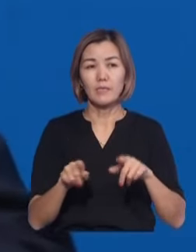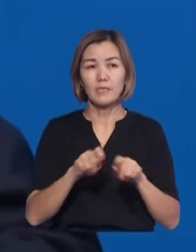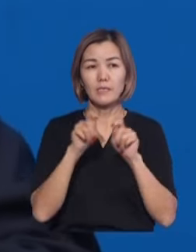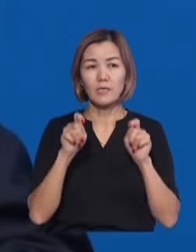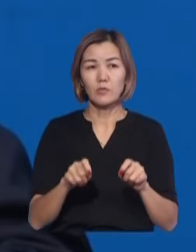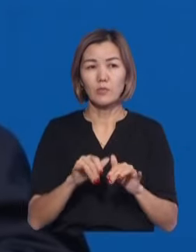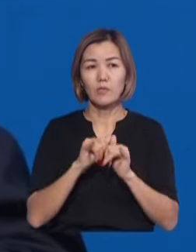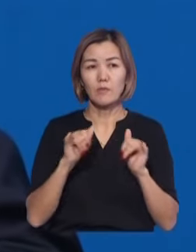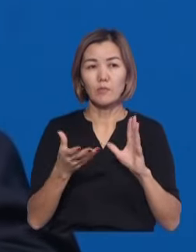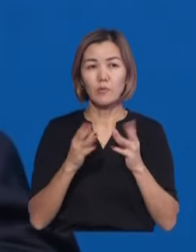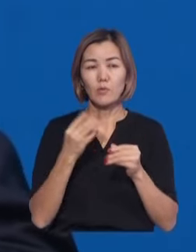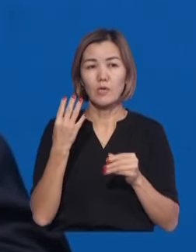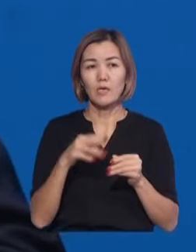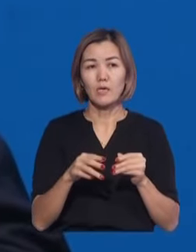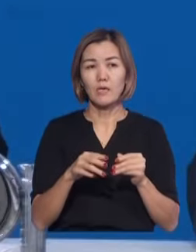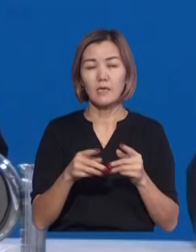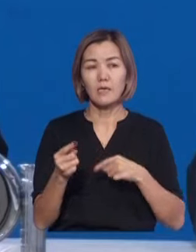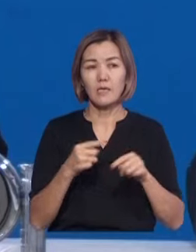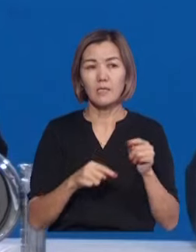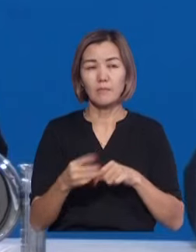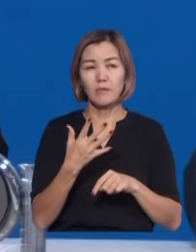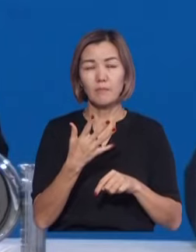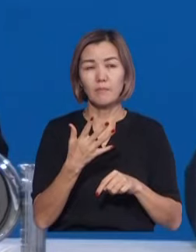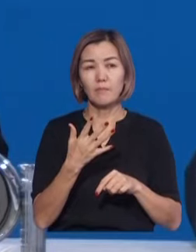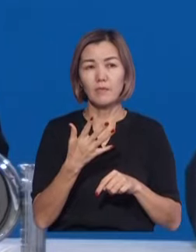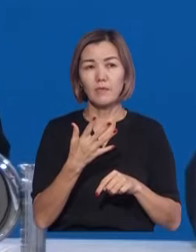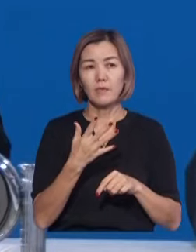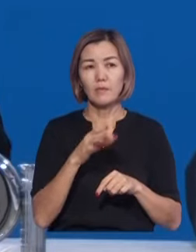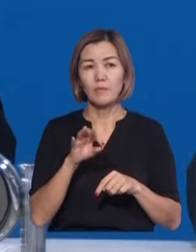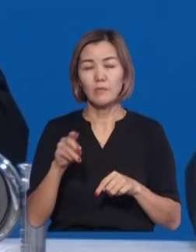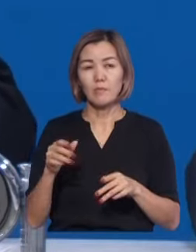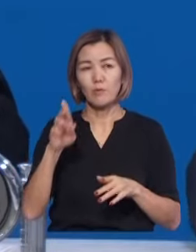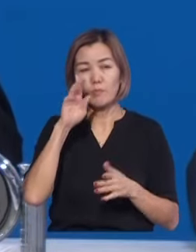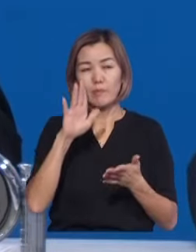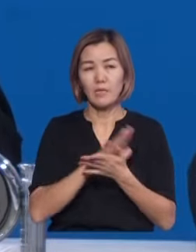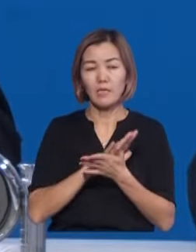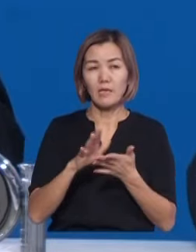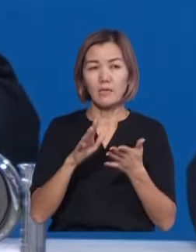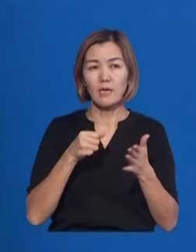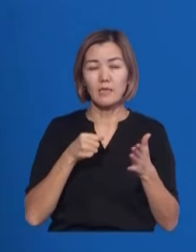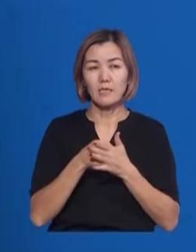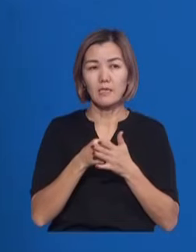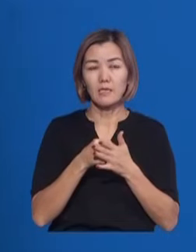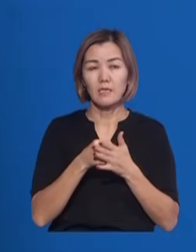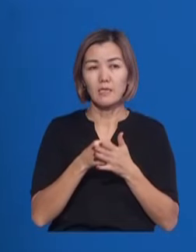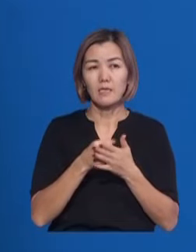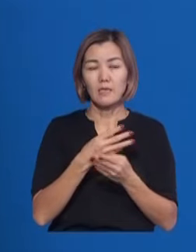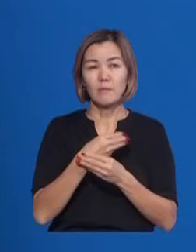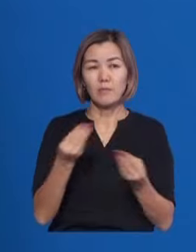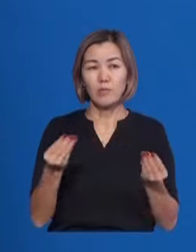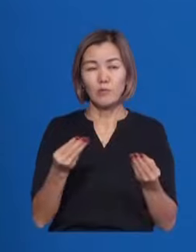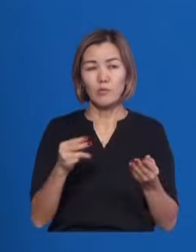және дамытуға шамамен 40 кәсіпкерлерге 5 миллион теңгеге дейін мемлекеттік гранттар беру